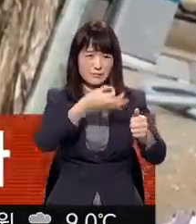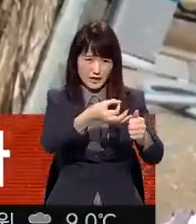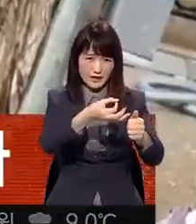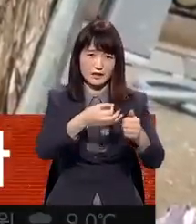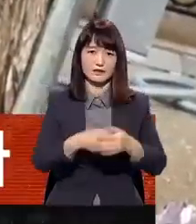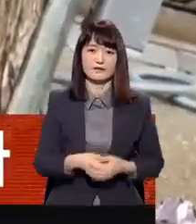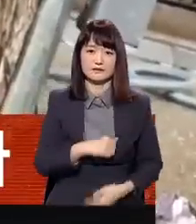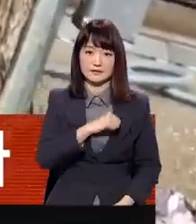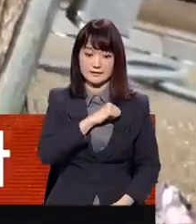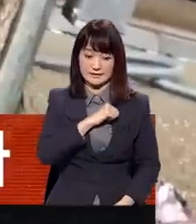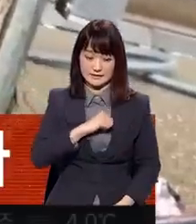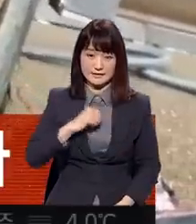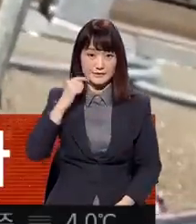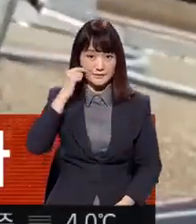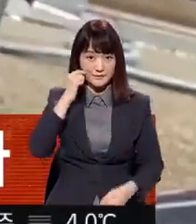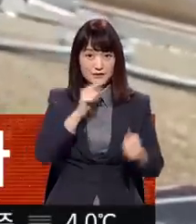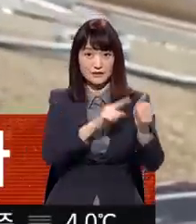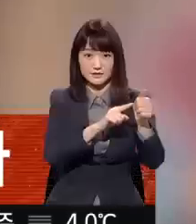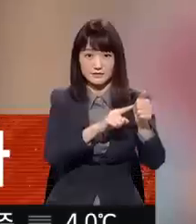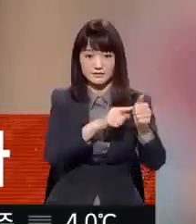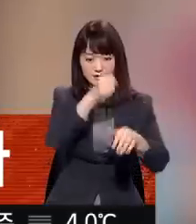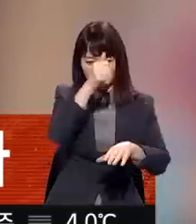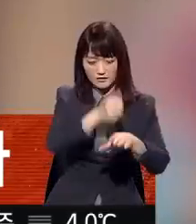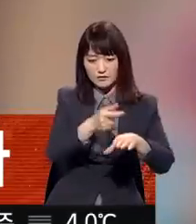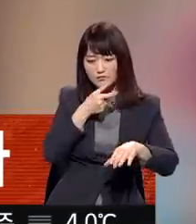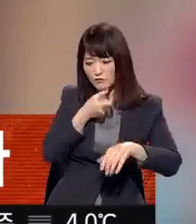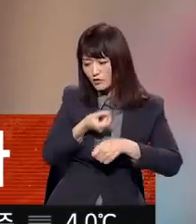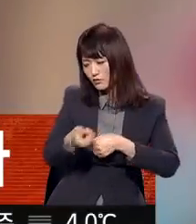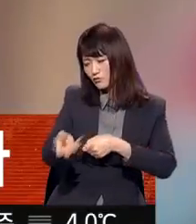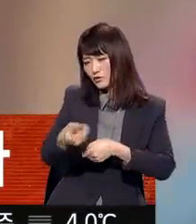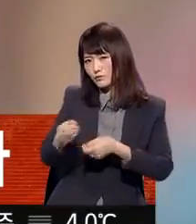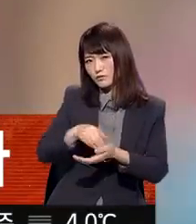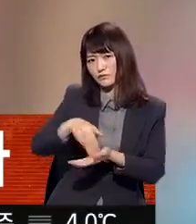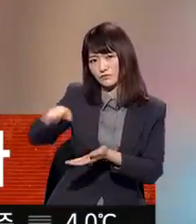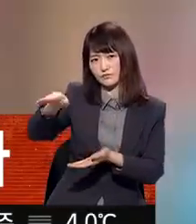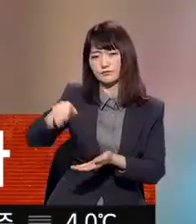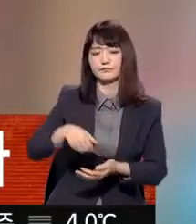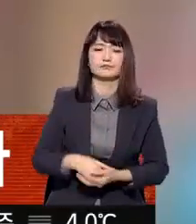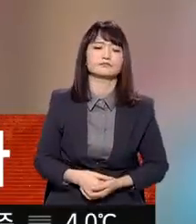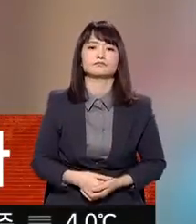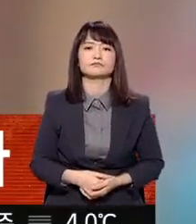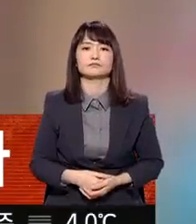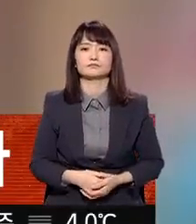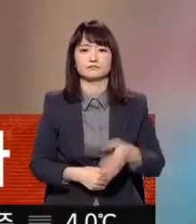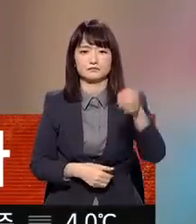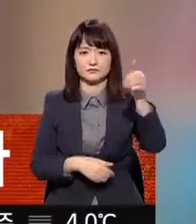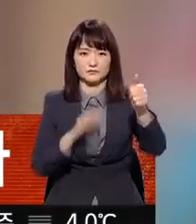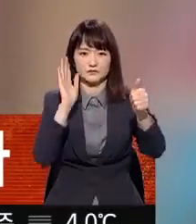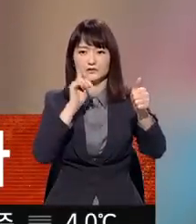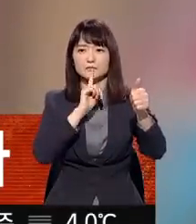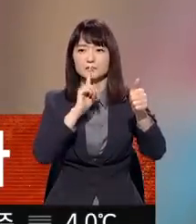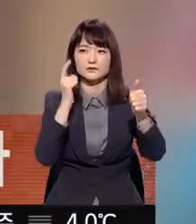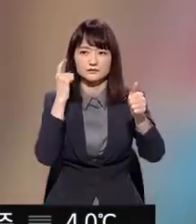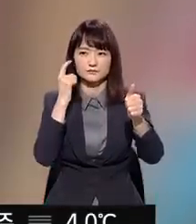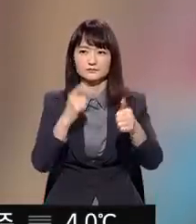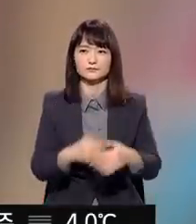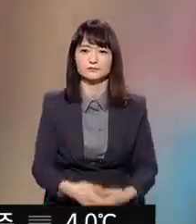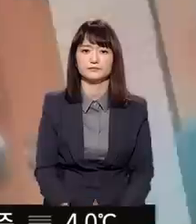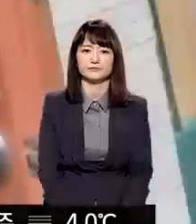했습니다. 참다 못한 남성은 결국 물을 뿌리며 노숙자를 내쫓은 것인데요. 갤러리 주인 이야기도 한번 들어보겠습니다.